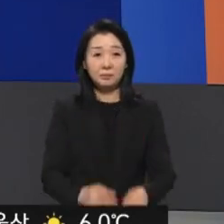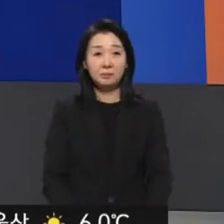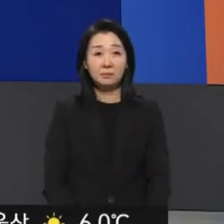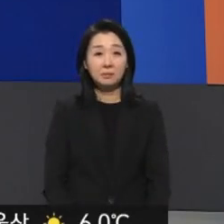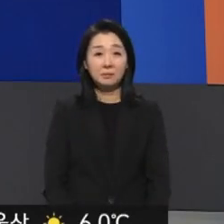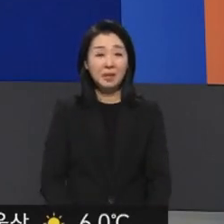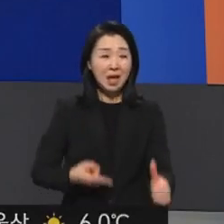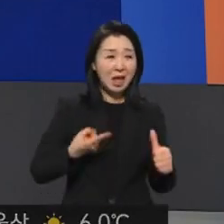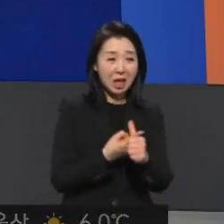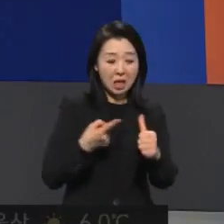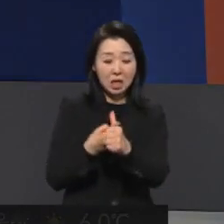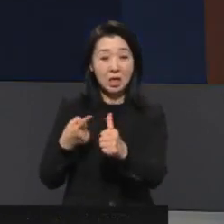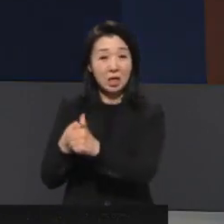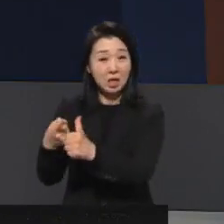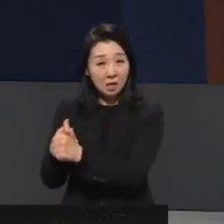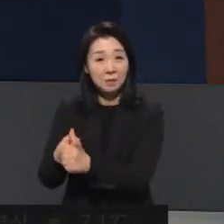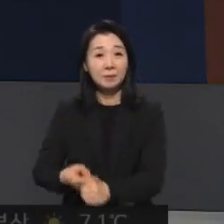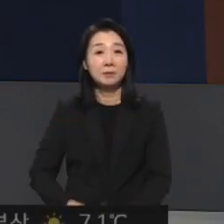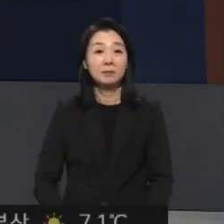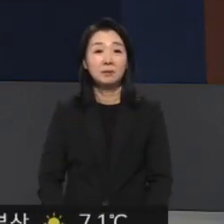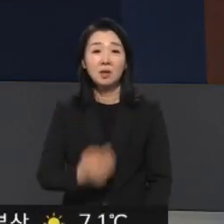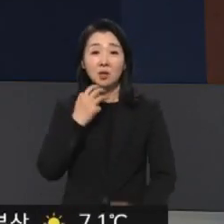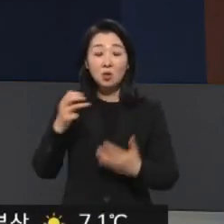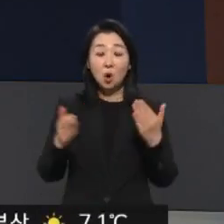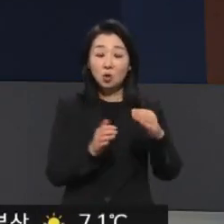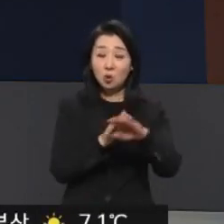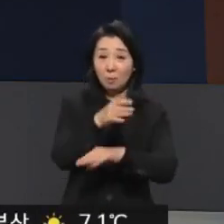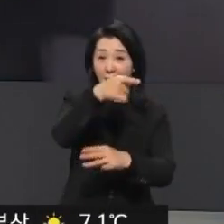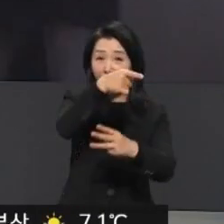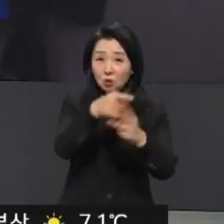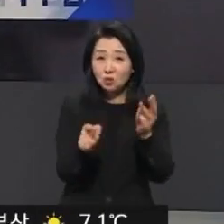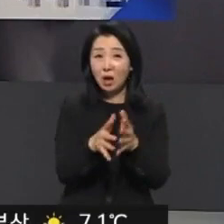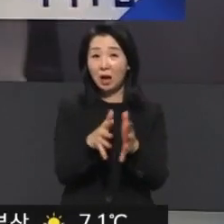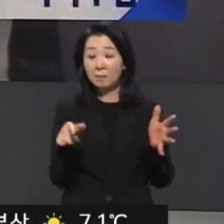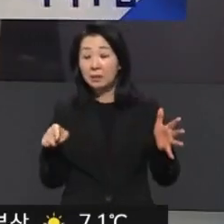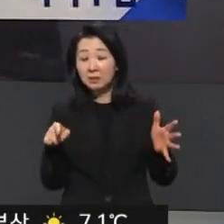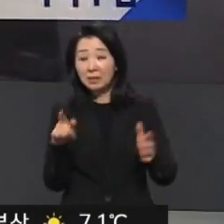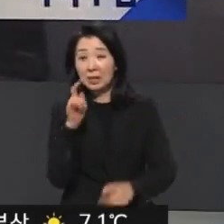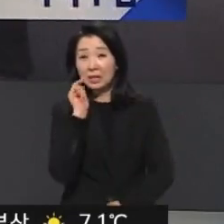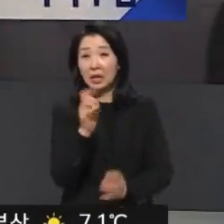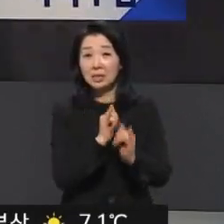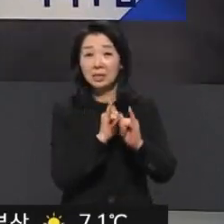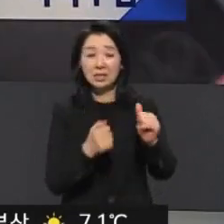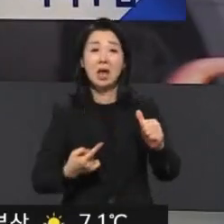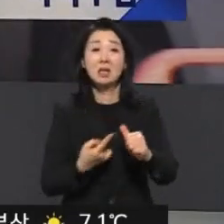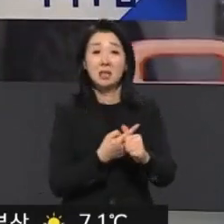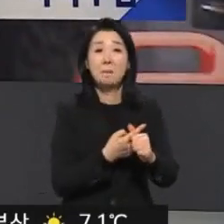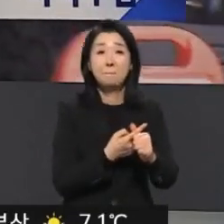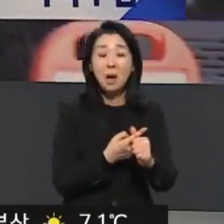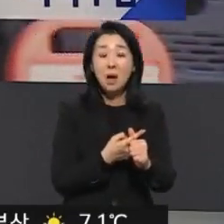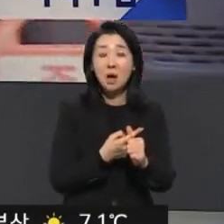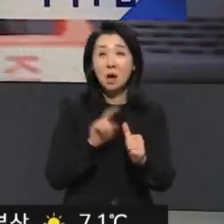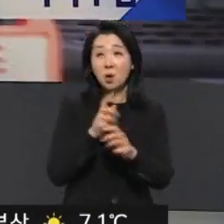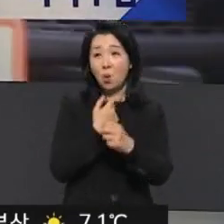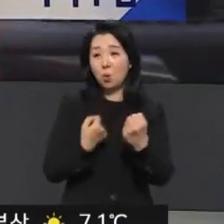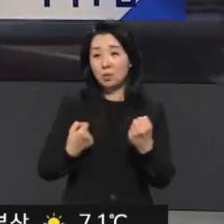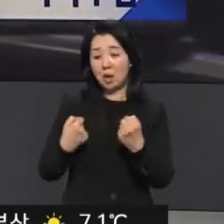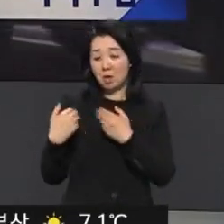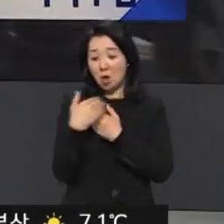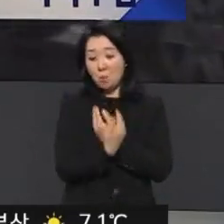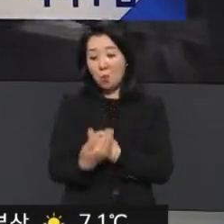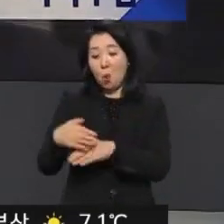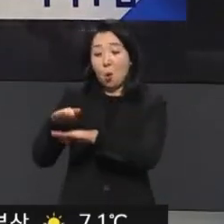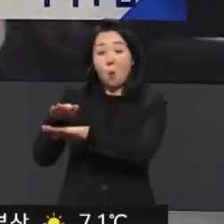픽은 연쇄살인입니다. 경기도 파주시의 한 아파트에서 택시기사를 살해하고 옥장에 시신을